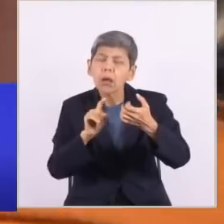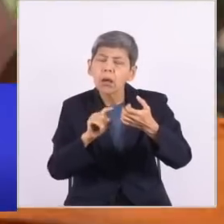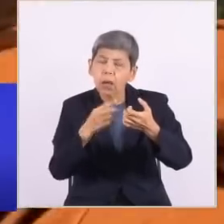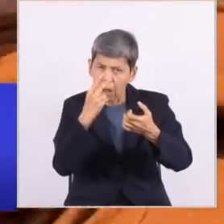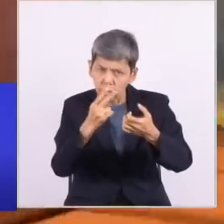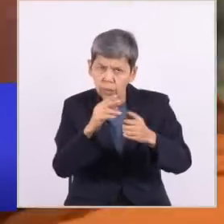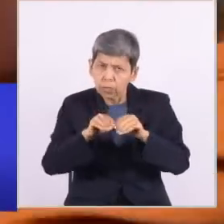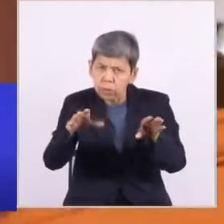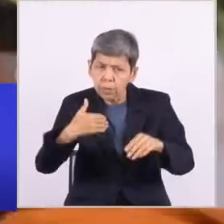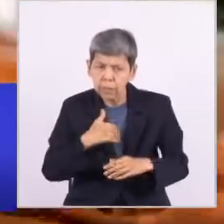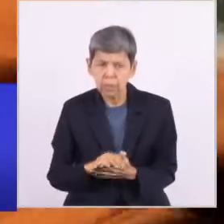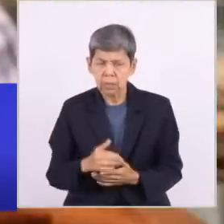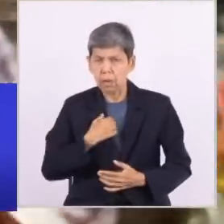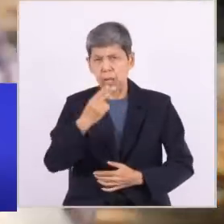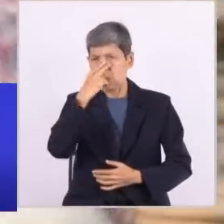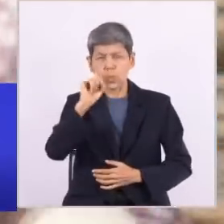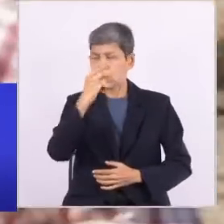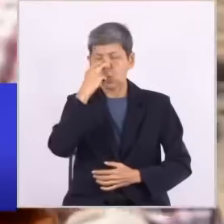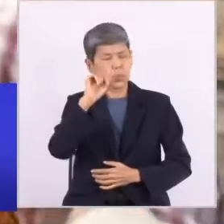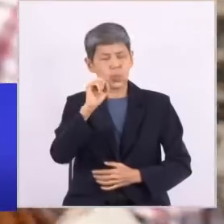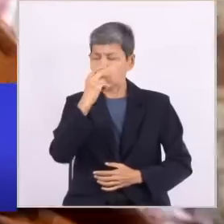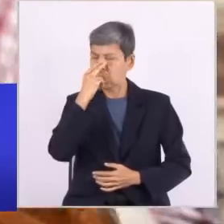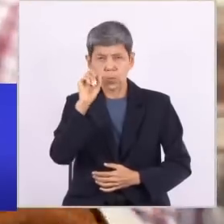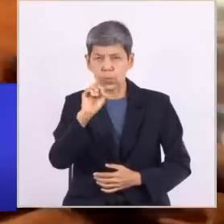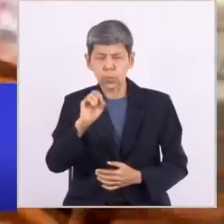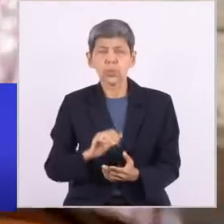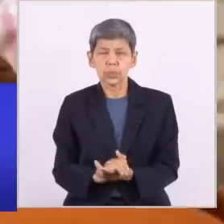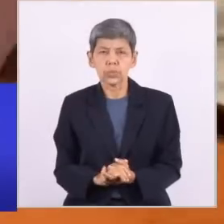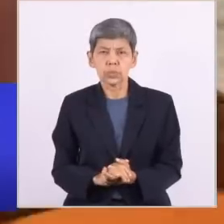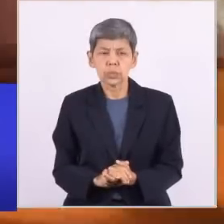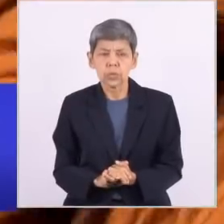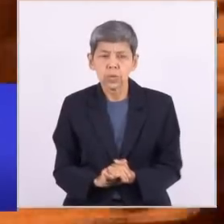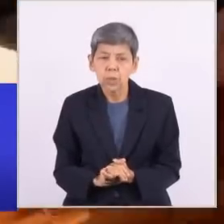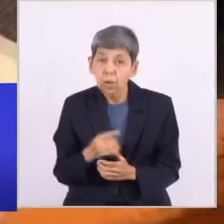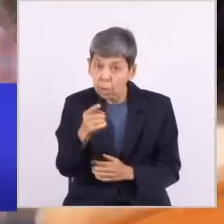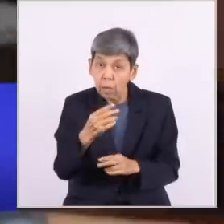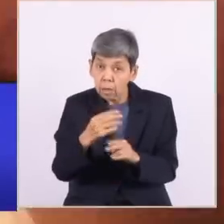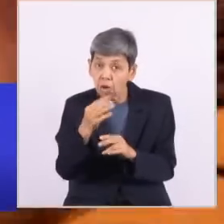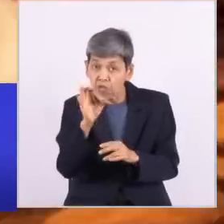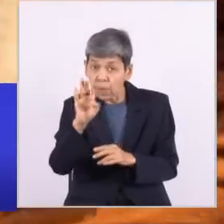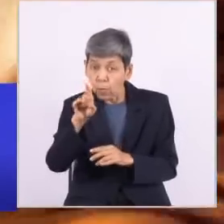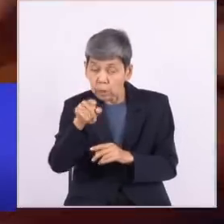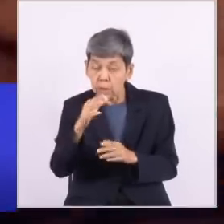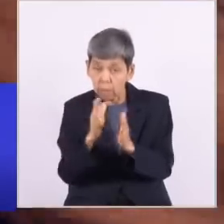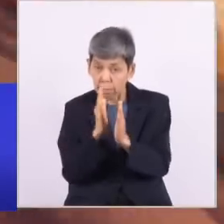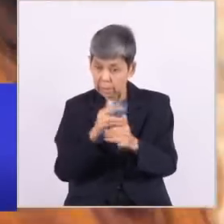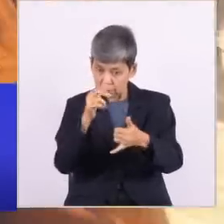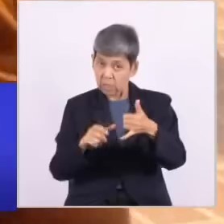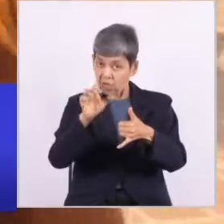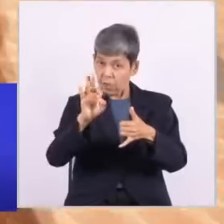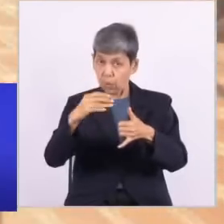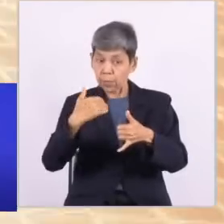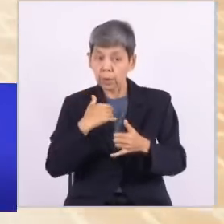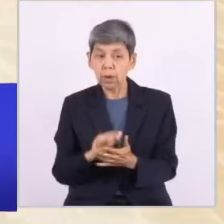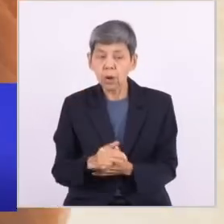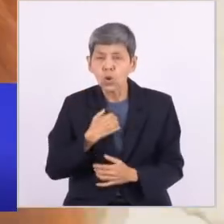ในโซเชียล ไม่ยังไม่เห็นคลิปเลยนะ พระอาจารย์เอาคลิปนี้อันนั้นคือเป็นของพระอาจารย์เองด้วยหรือเปล่า